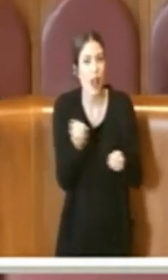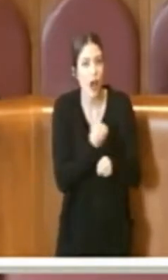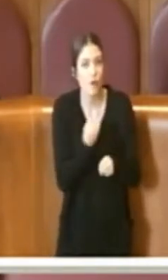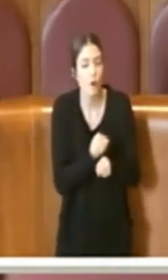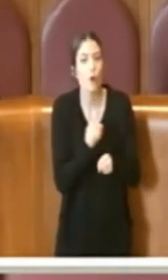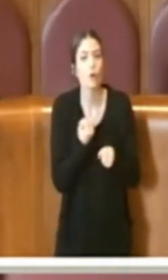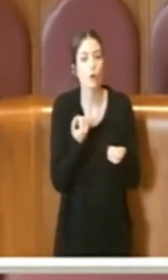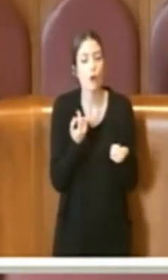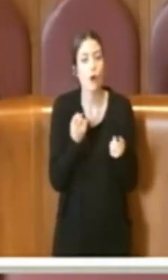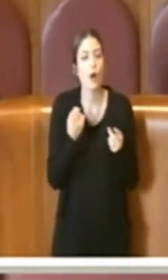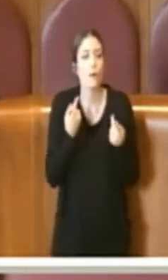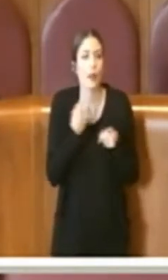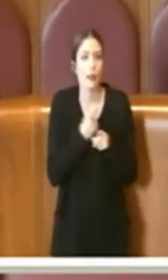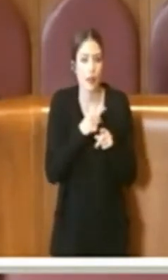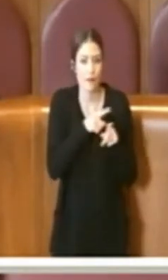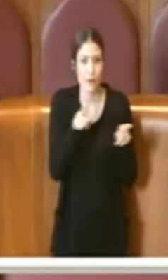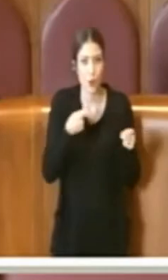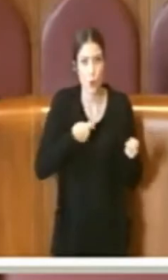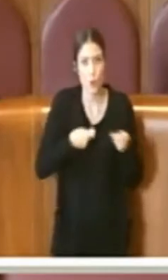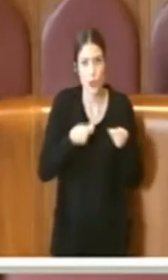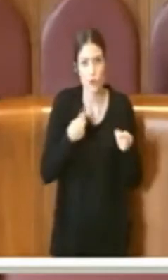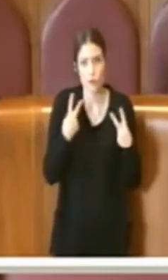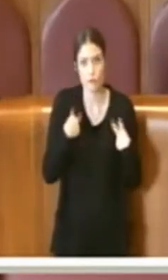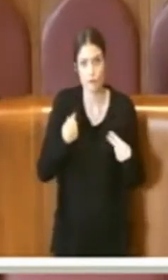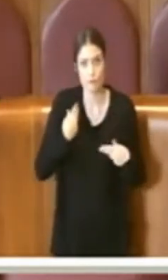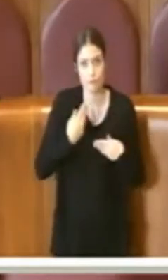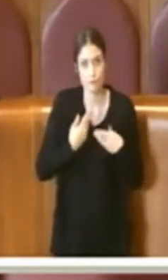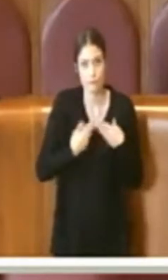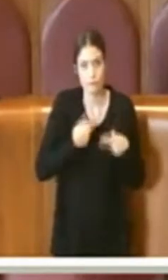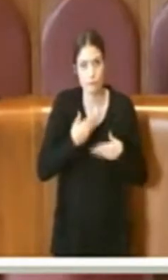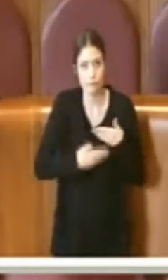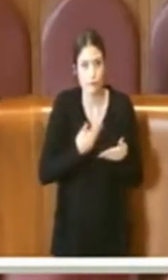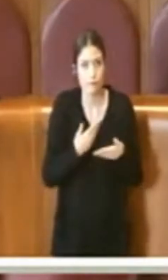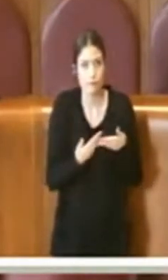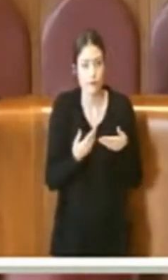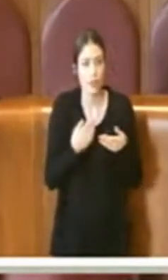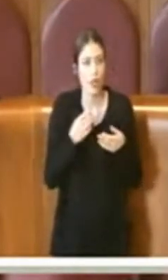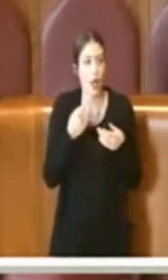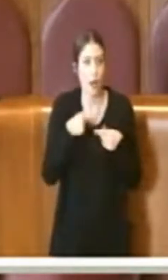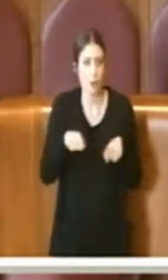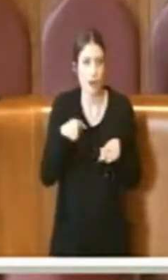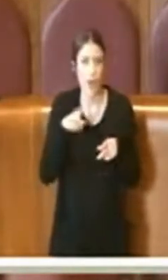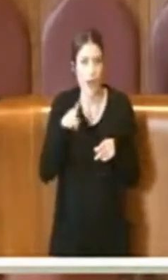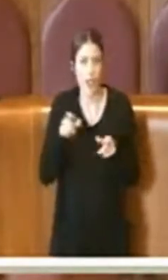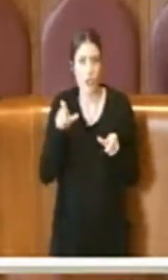sia vissuto in maniera sostenibile da tutti i cittadini. Grazie.